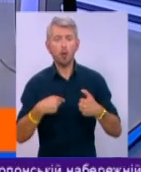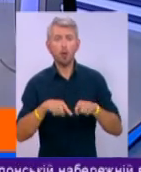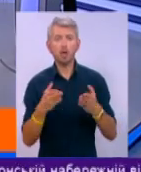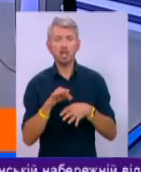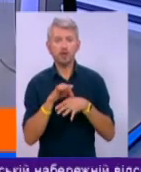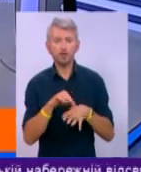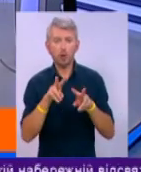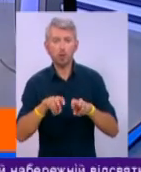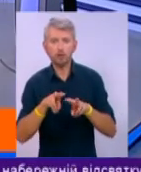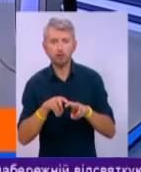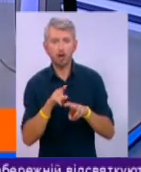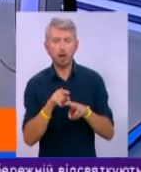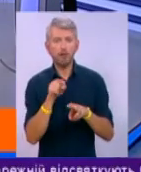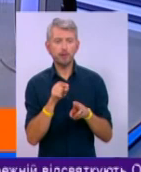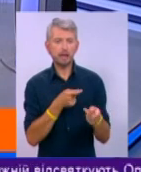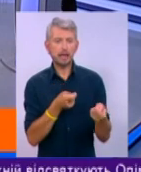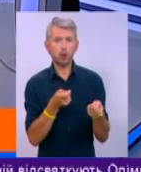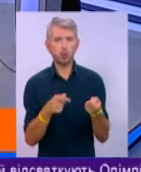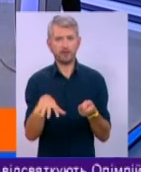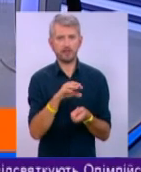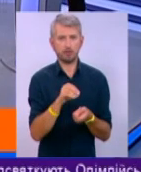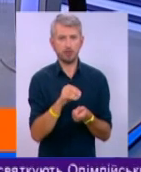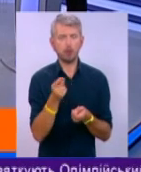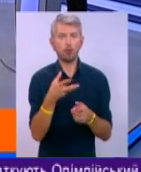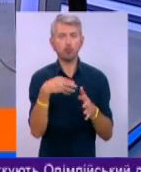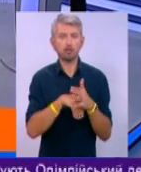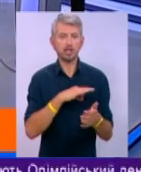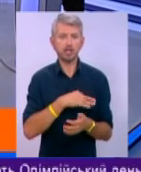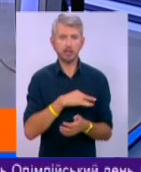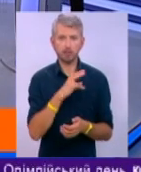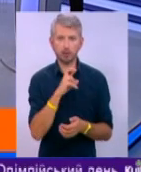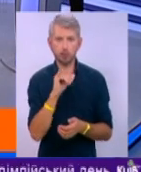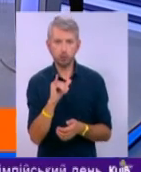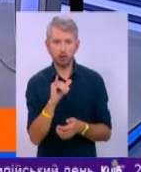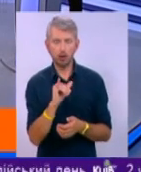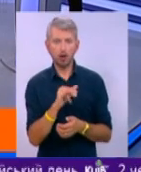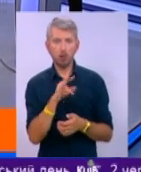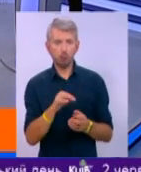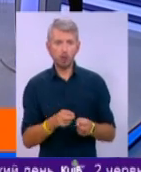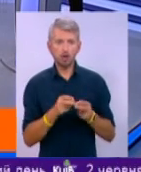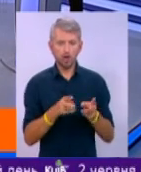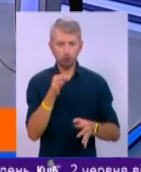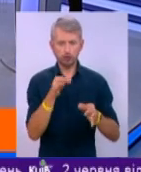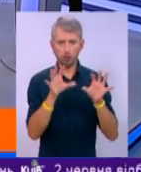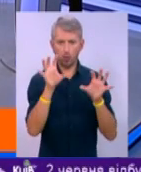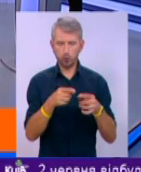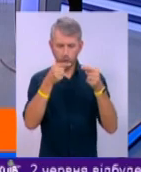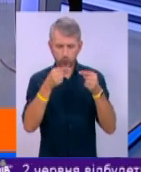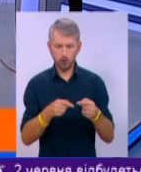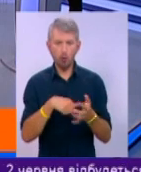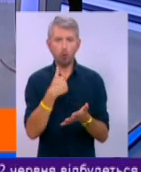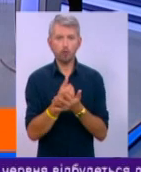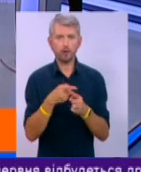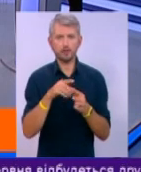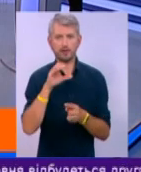веде розслідування, котрий процесуально керує всім, в тому числі детективами НАБУ, по кримінально-процесуальному кодексу. Тобто головне –